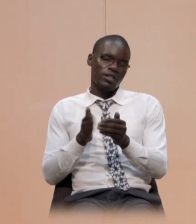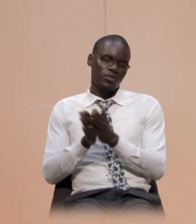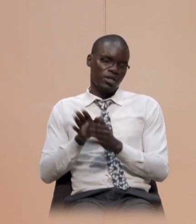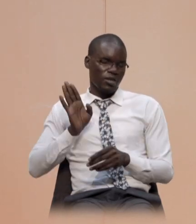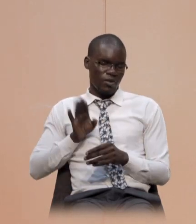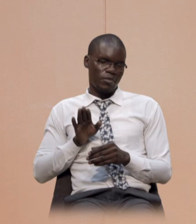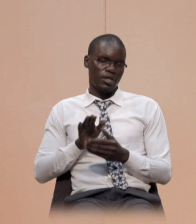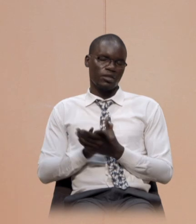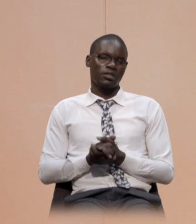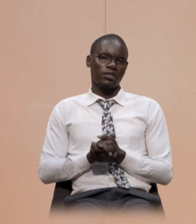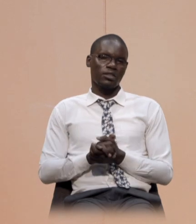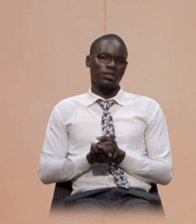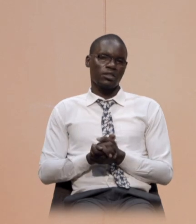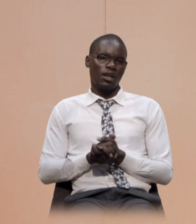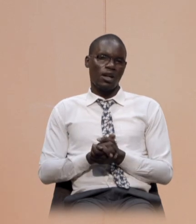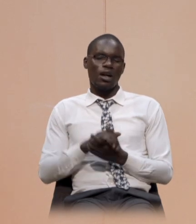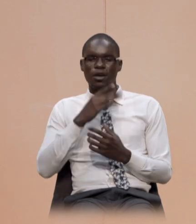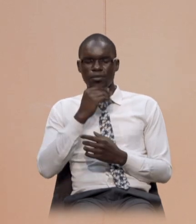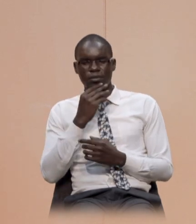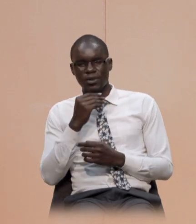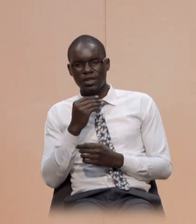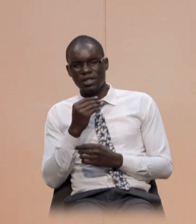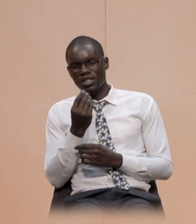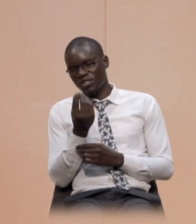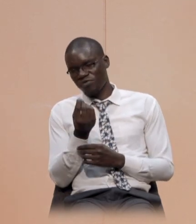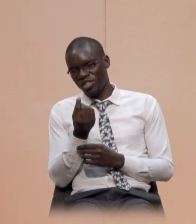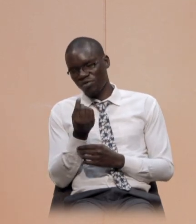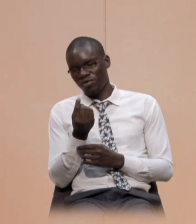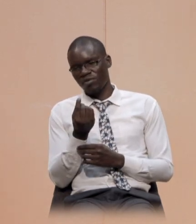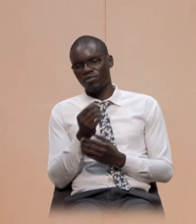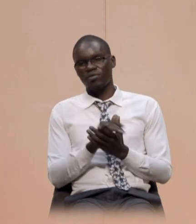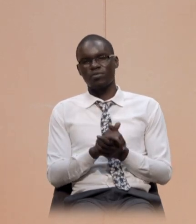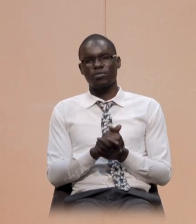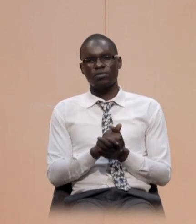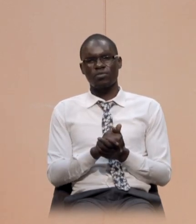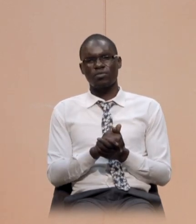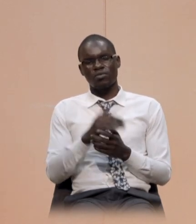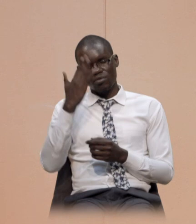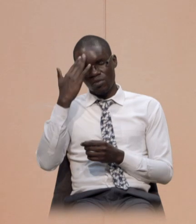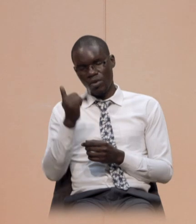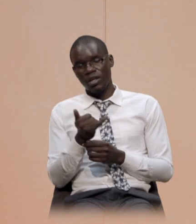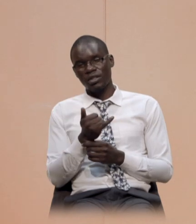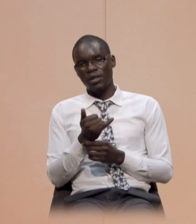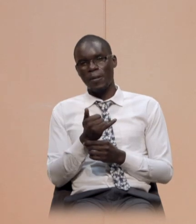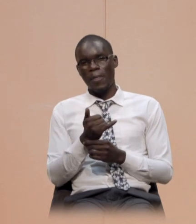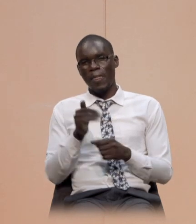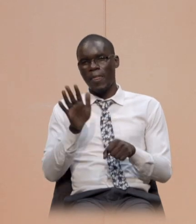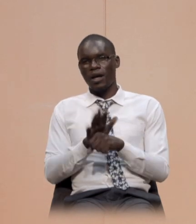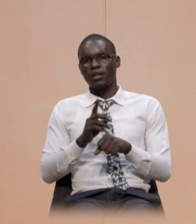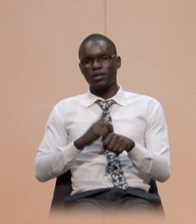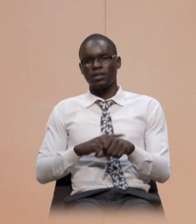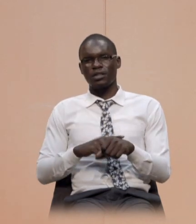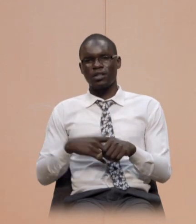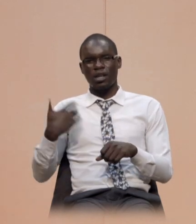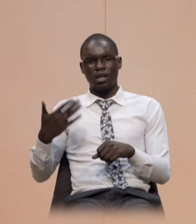sana. Ya wanaume ni wachache lakini sana huwa wanafaulu. Kwa sababu kwa kawaida huwa